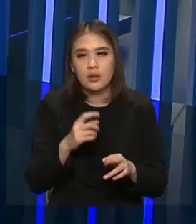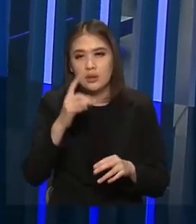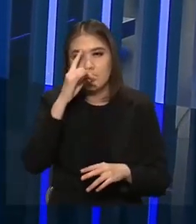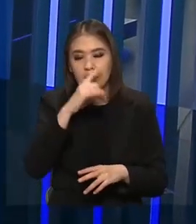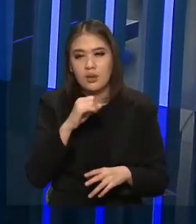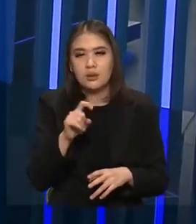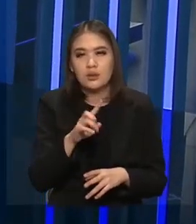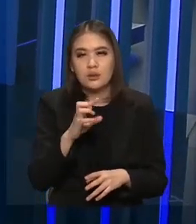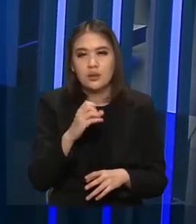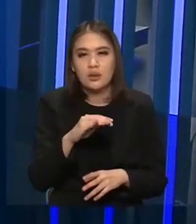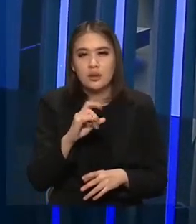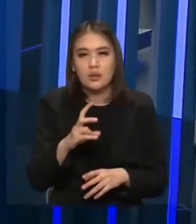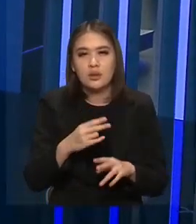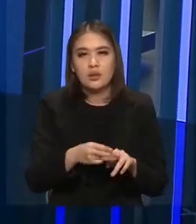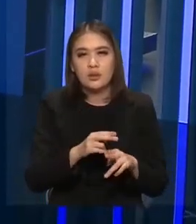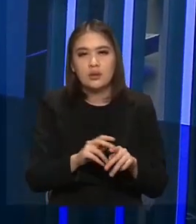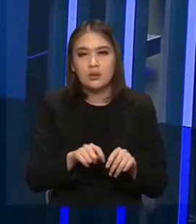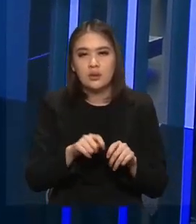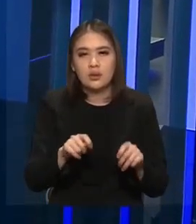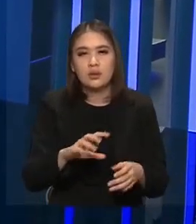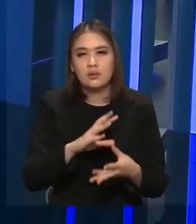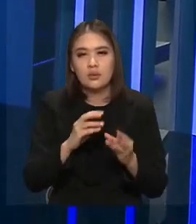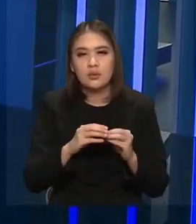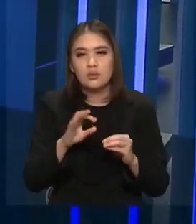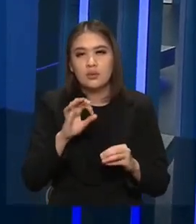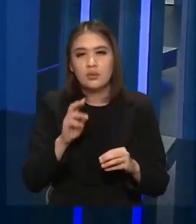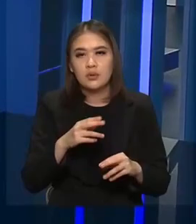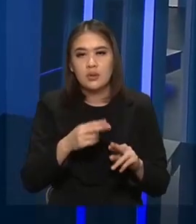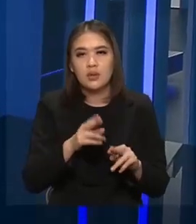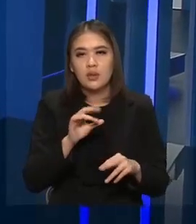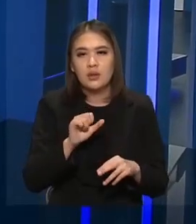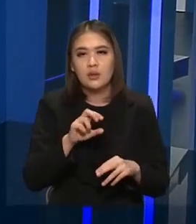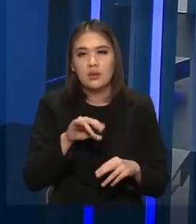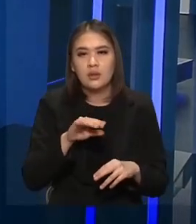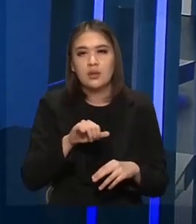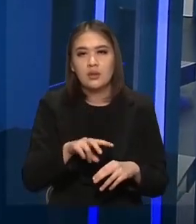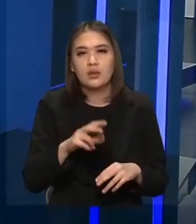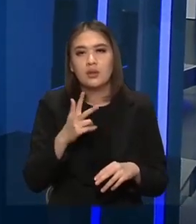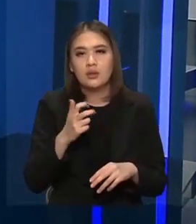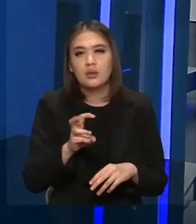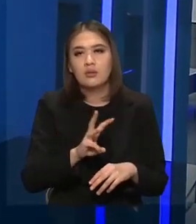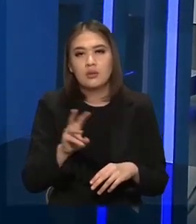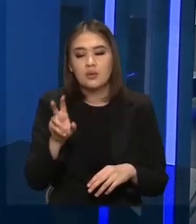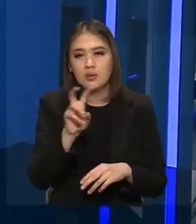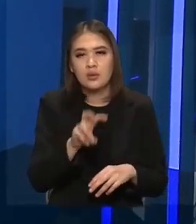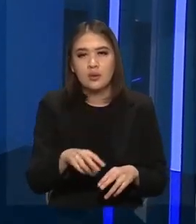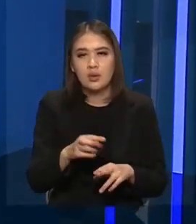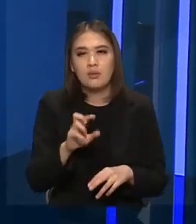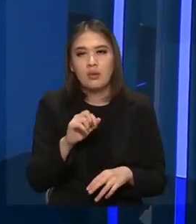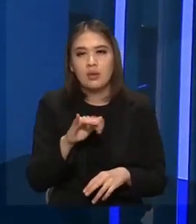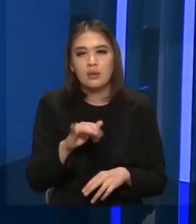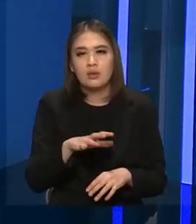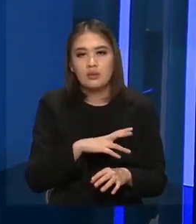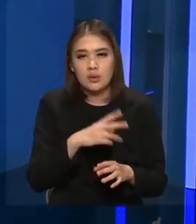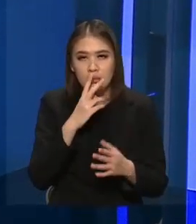Казахстан и Азербайджан намерены создать общий инвестиционный фонд с капиталом в 300 миллионов долларов. Об этом в Баку в эксклюзивном